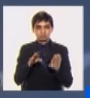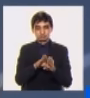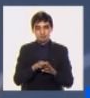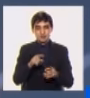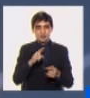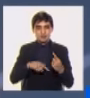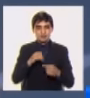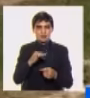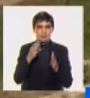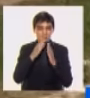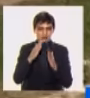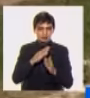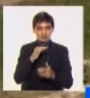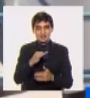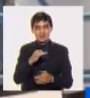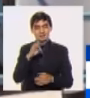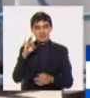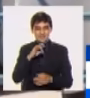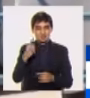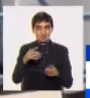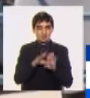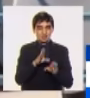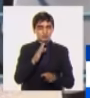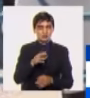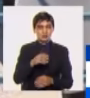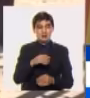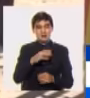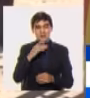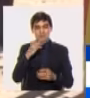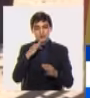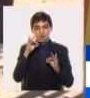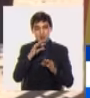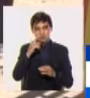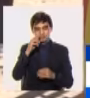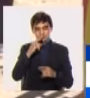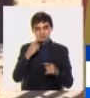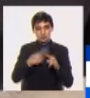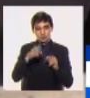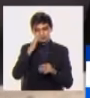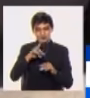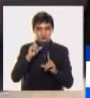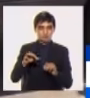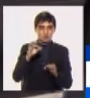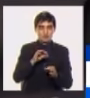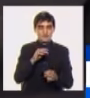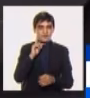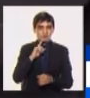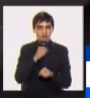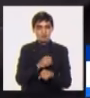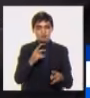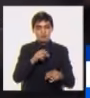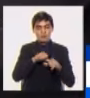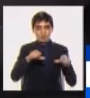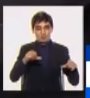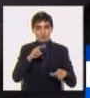церкви с посиделками в кафе и поездками за город придется повременить власти решили оставить блок посты на границе шымкента и